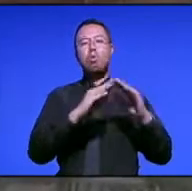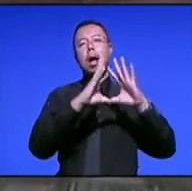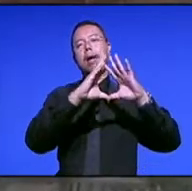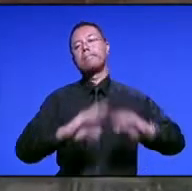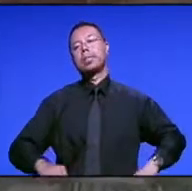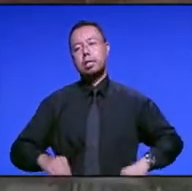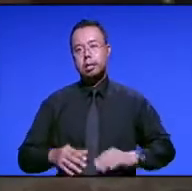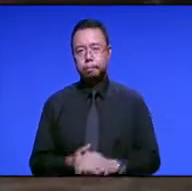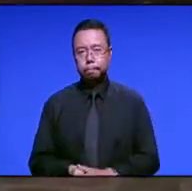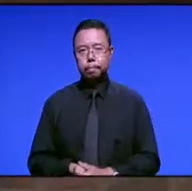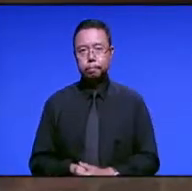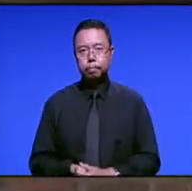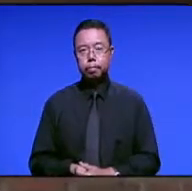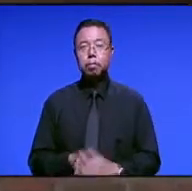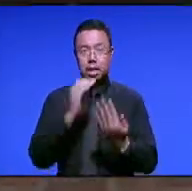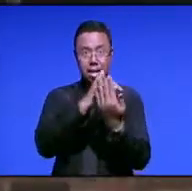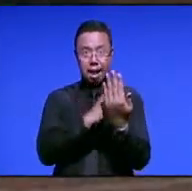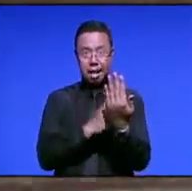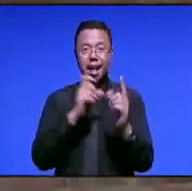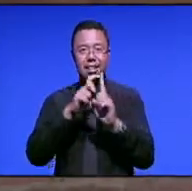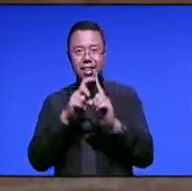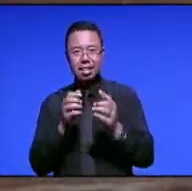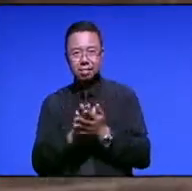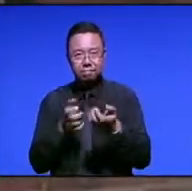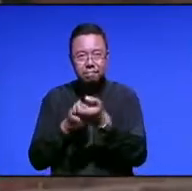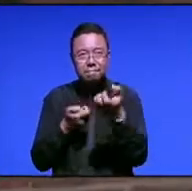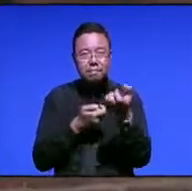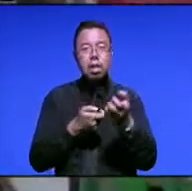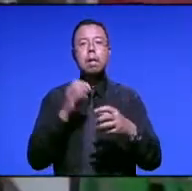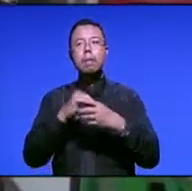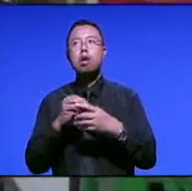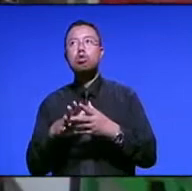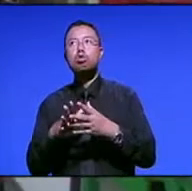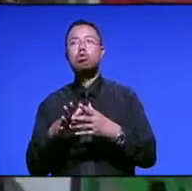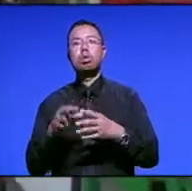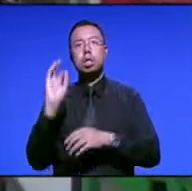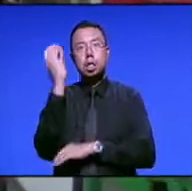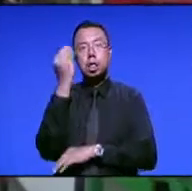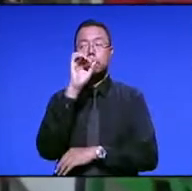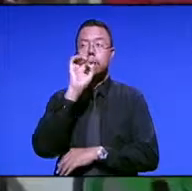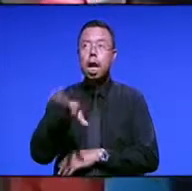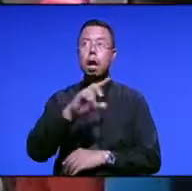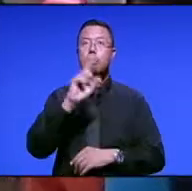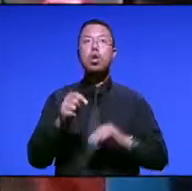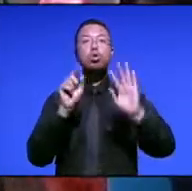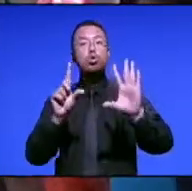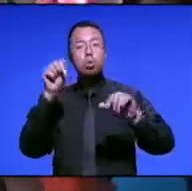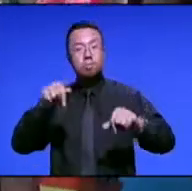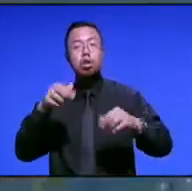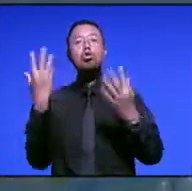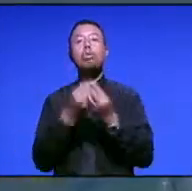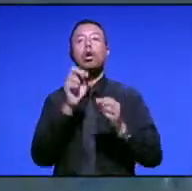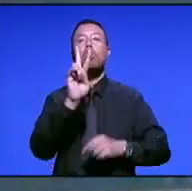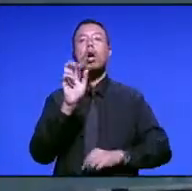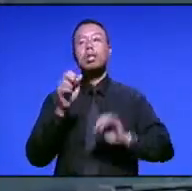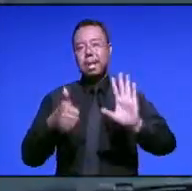ludes terbakar. Data Dinas Penanggulangan Kebakaran dan Penyelamatan DKI Jakarta menyebut, hingga Juli 2019 terjadi 206